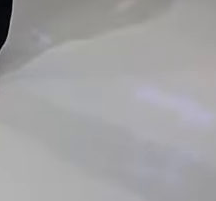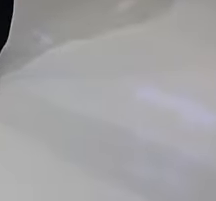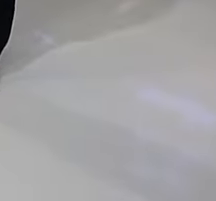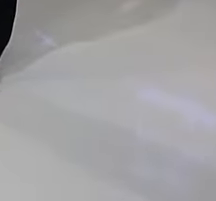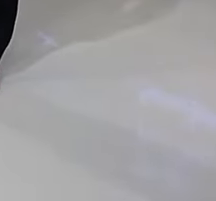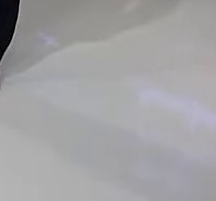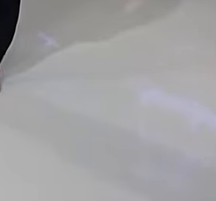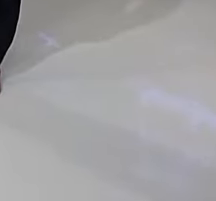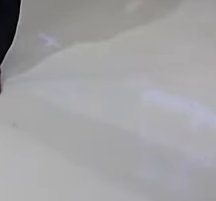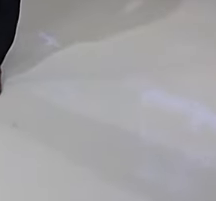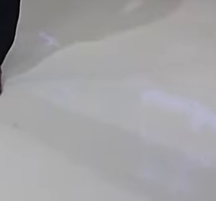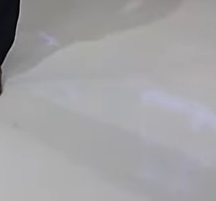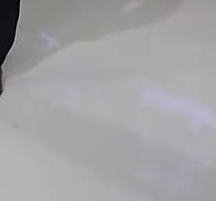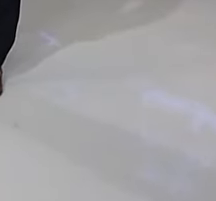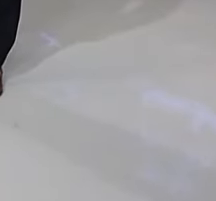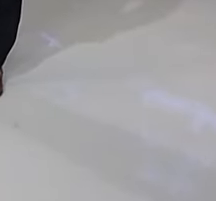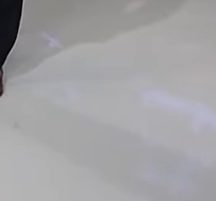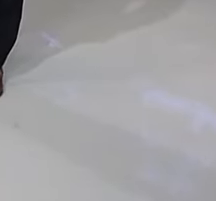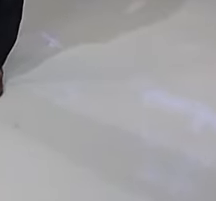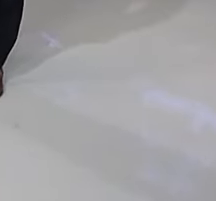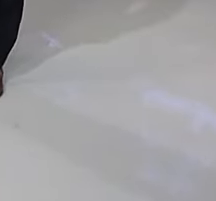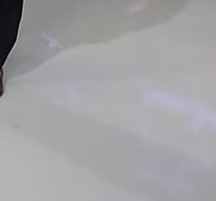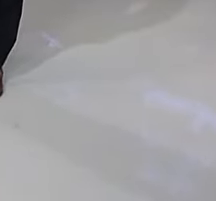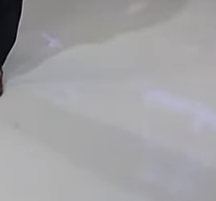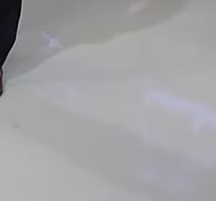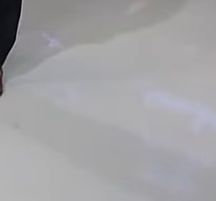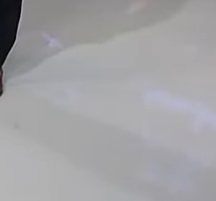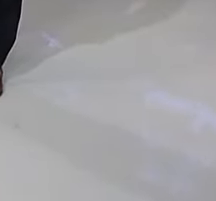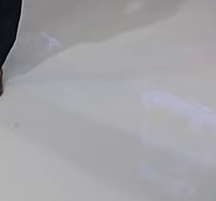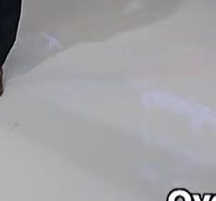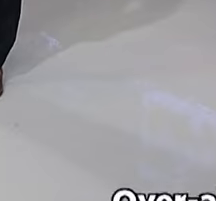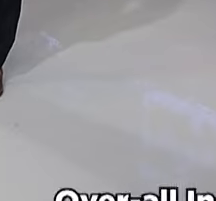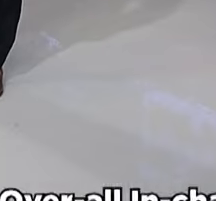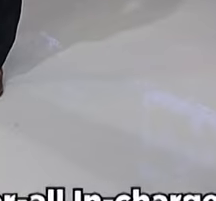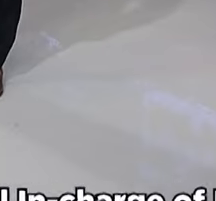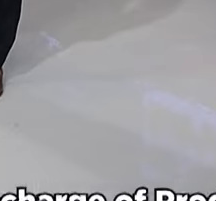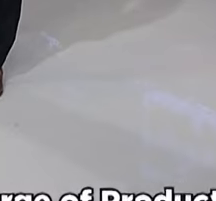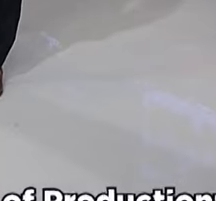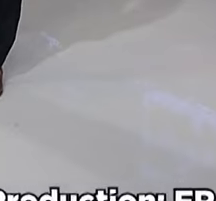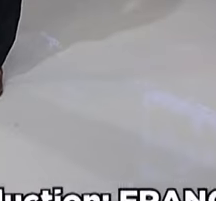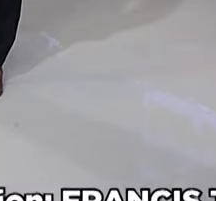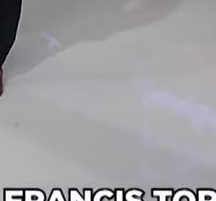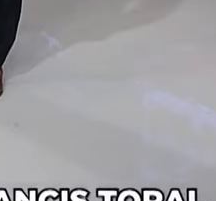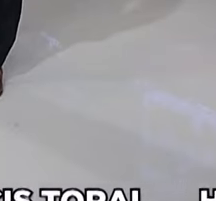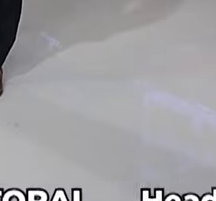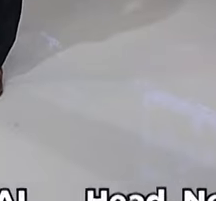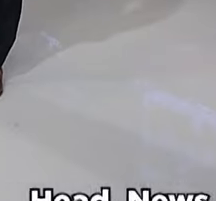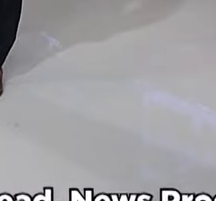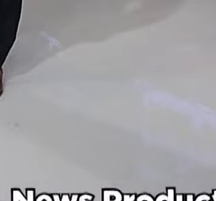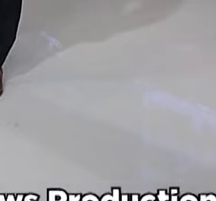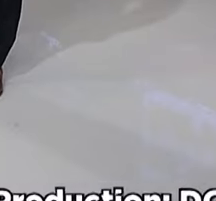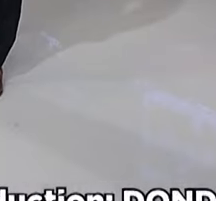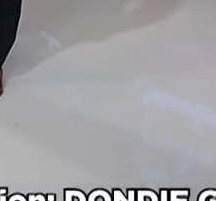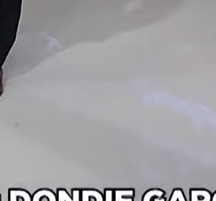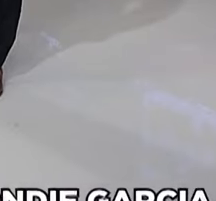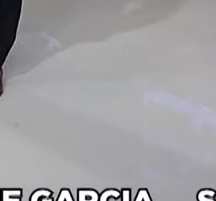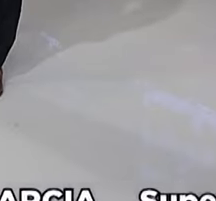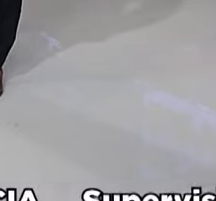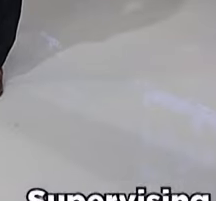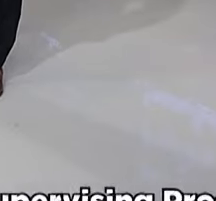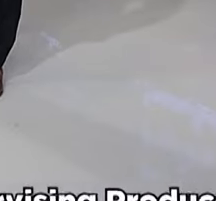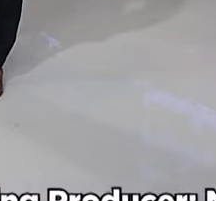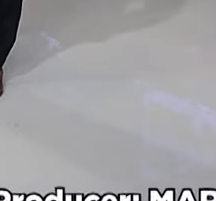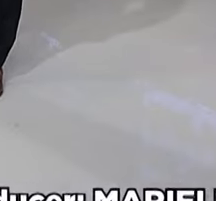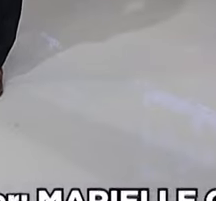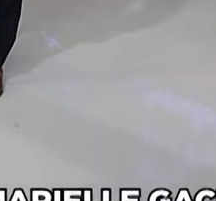Sana lahat ng apo ganyan. Oo, sweetness sa lola niya. Ang talagang gusto makalabas doon yung apo. Walang kasama. Pero ang dilip ako. Walang kasama.